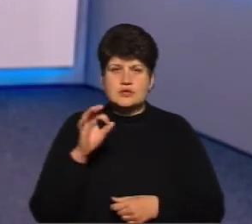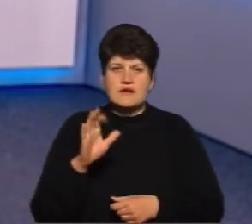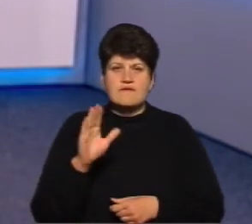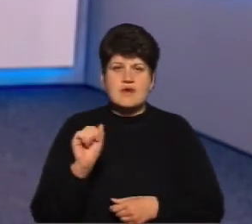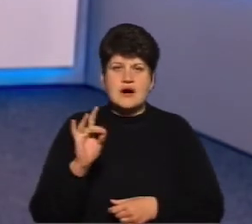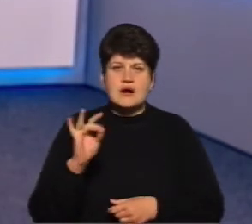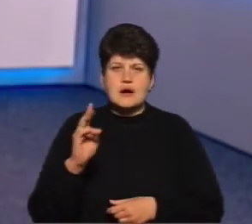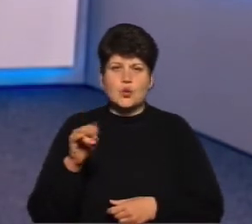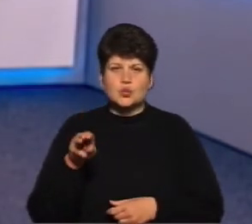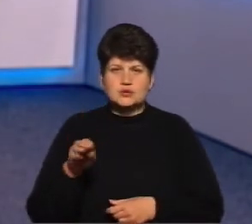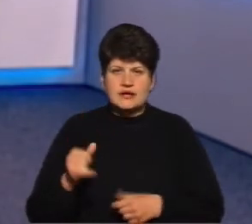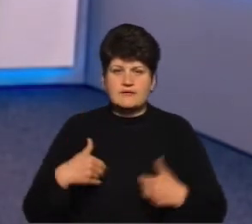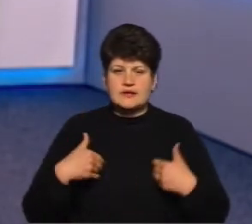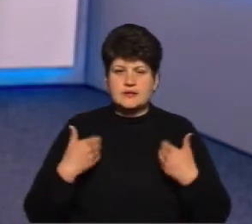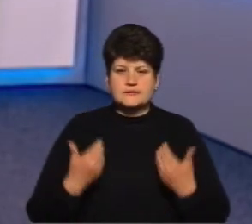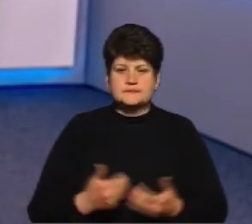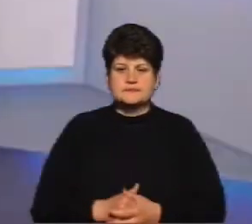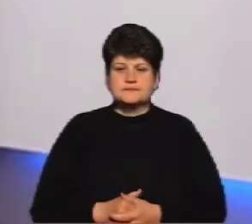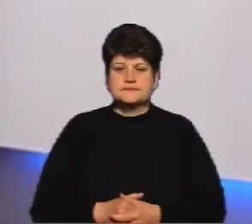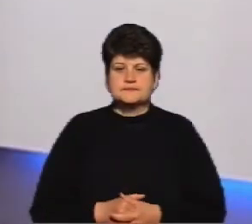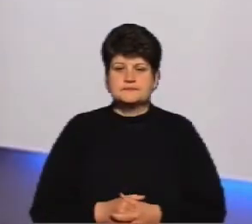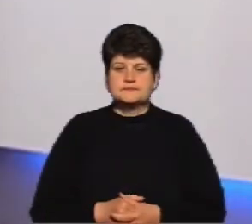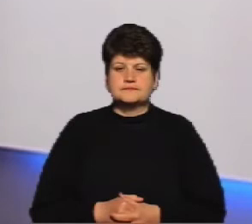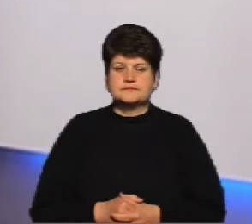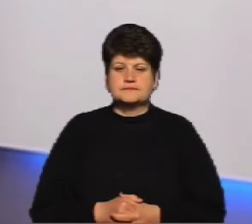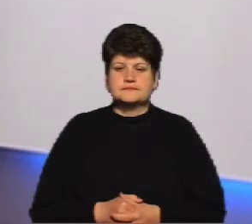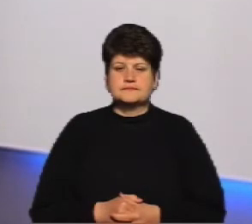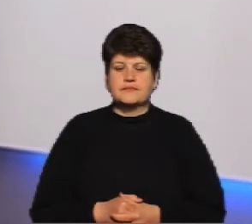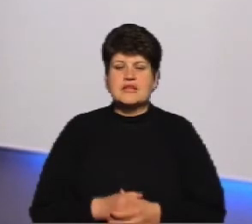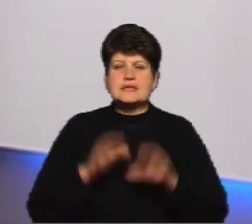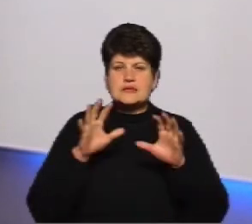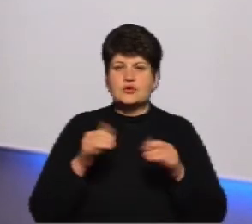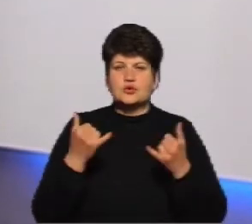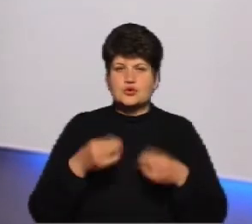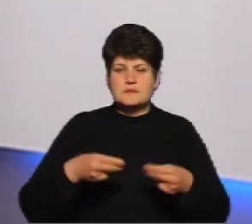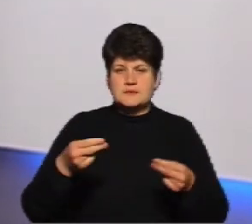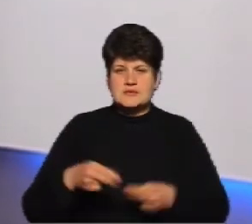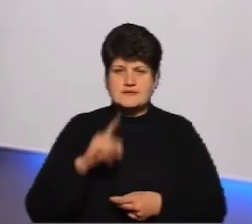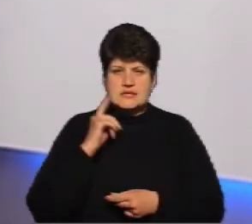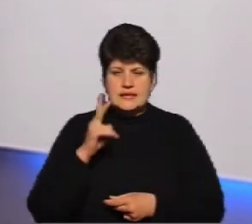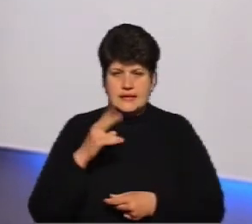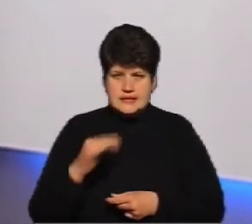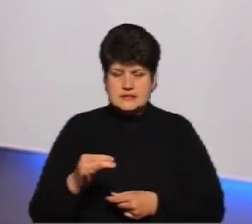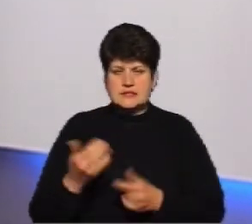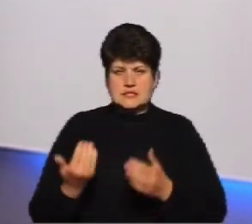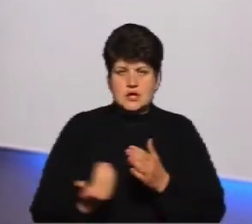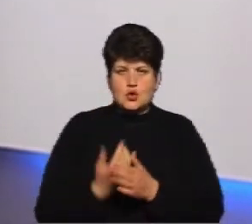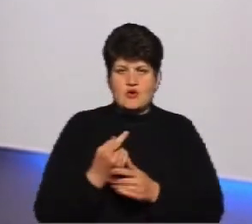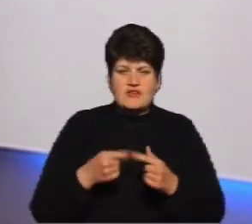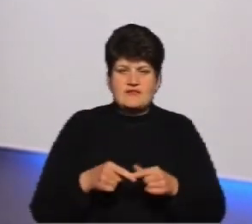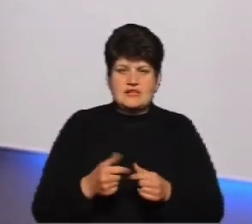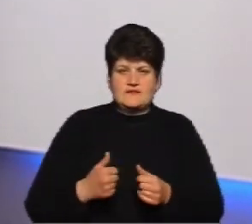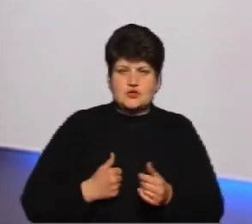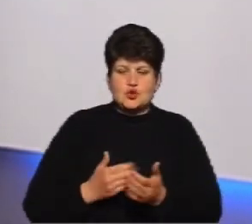Вітаю вас. Так само. Отже, закон, який підписав сьогодні Зеленський, запроваджує новий вид військової служби, і це за